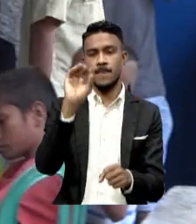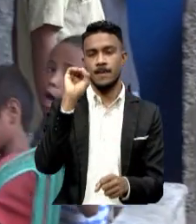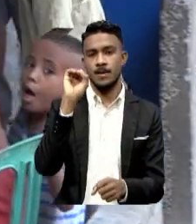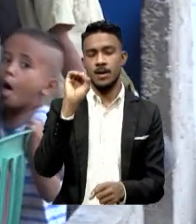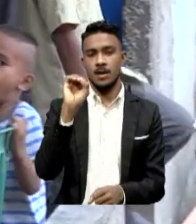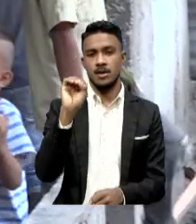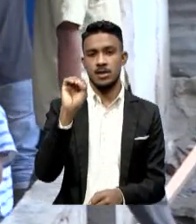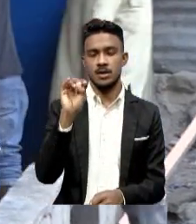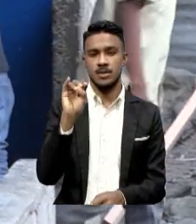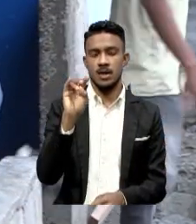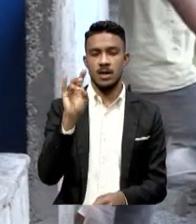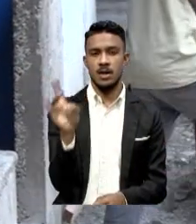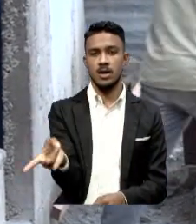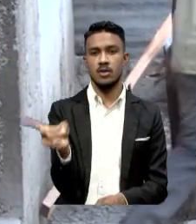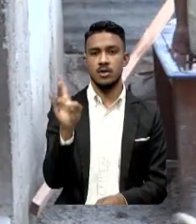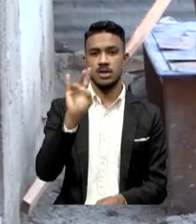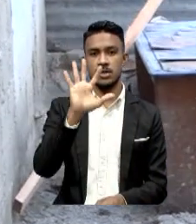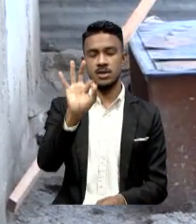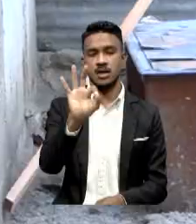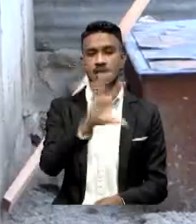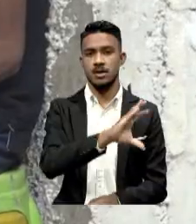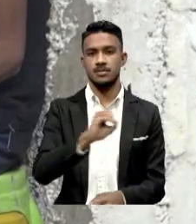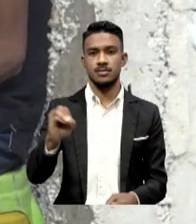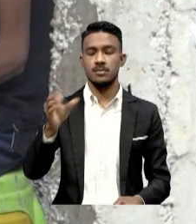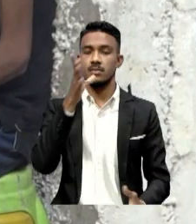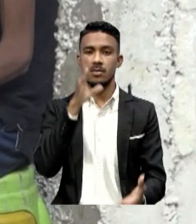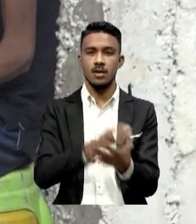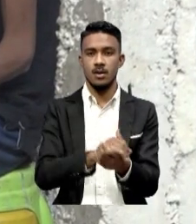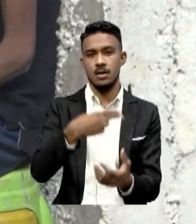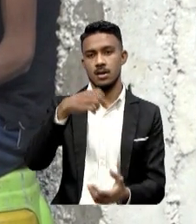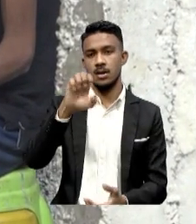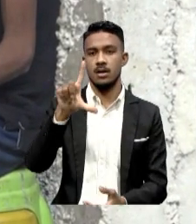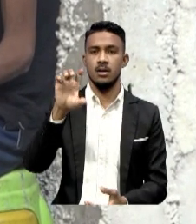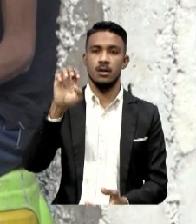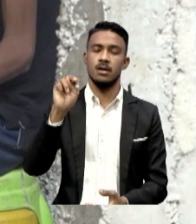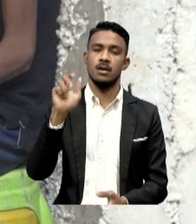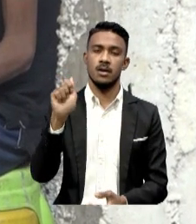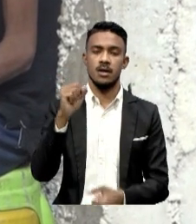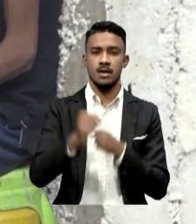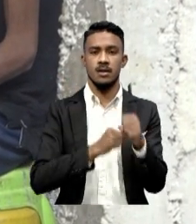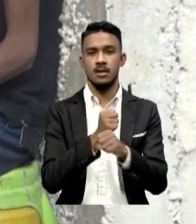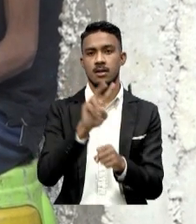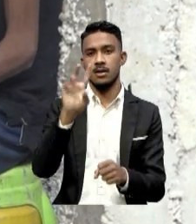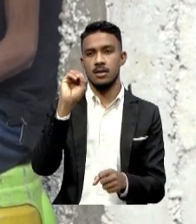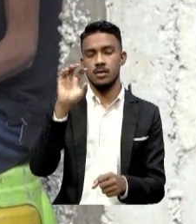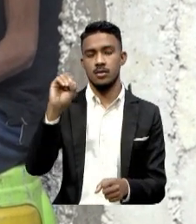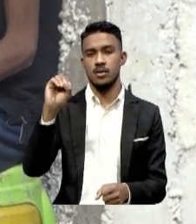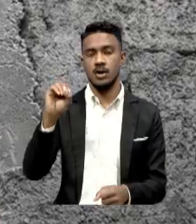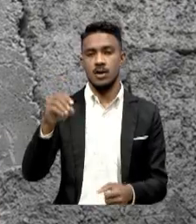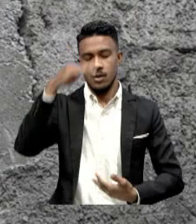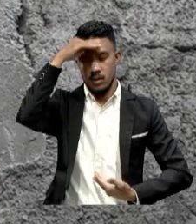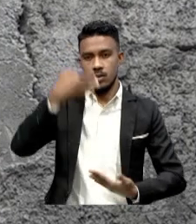resensia. Sebastião kunyese nia kaben Elena Suárez iha tinan rihunruanen. No sira iha ona oang nain